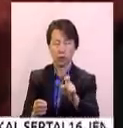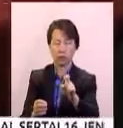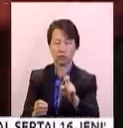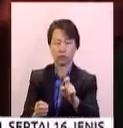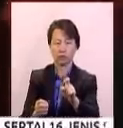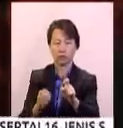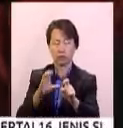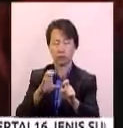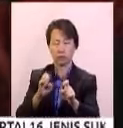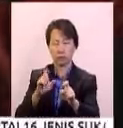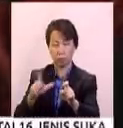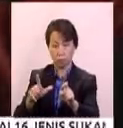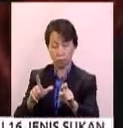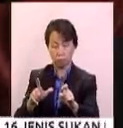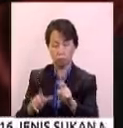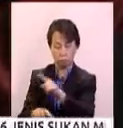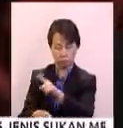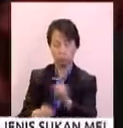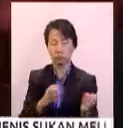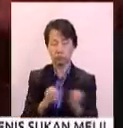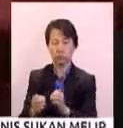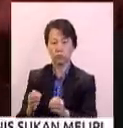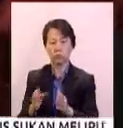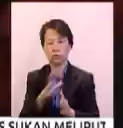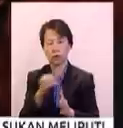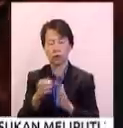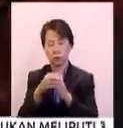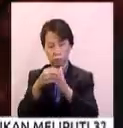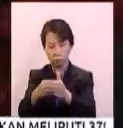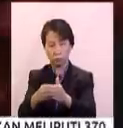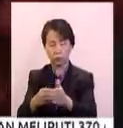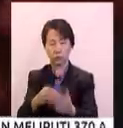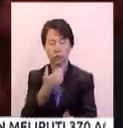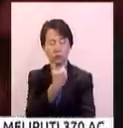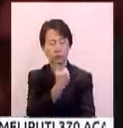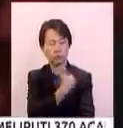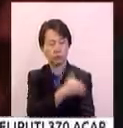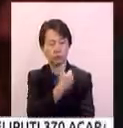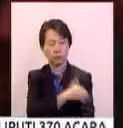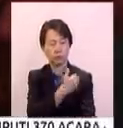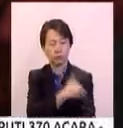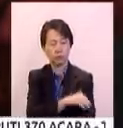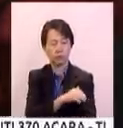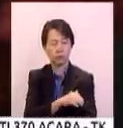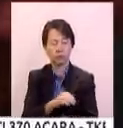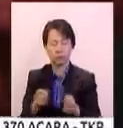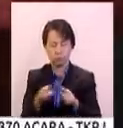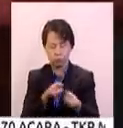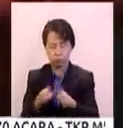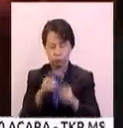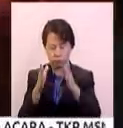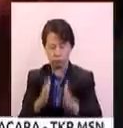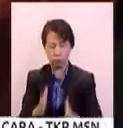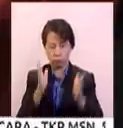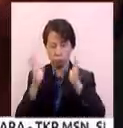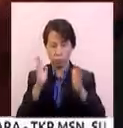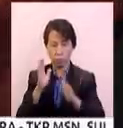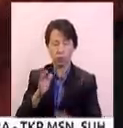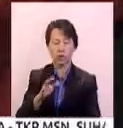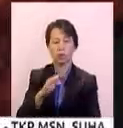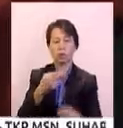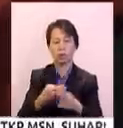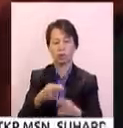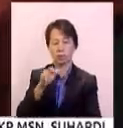XL yang diterajui oleh bekas racer negara kita, saudara Alex